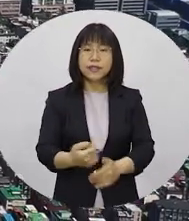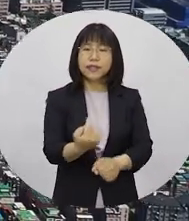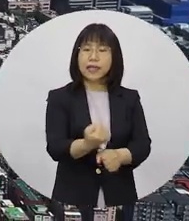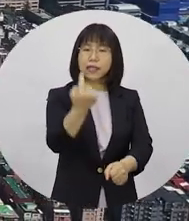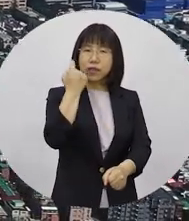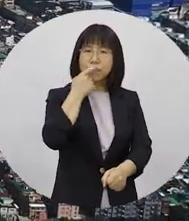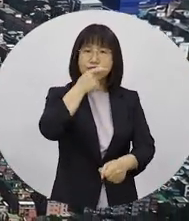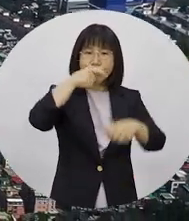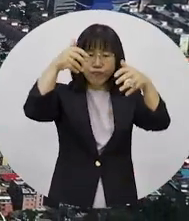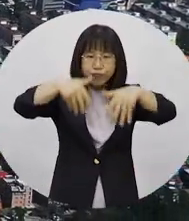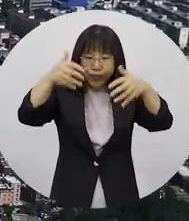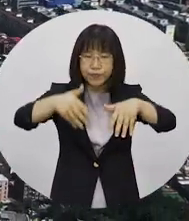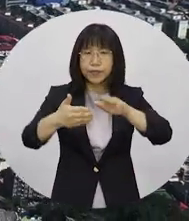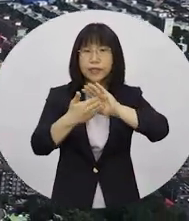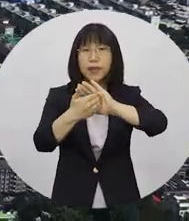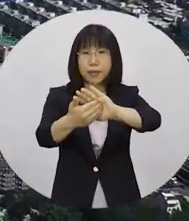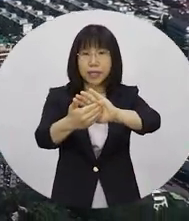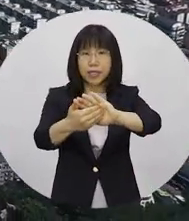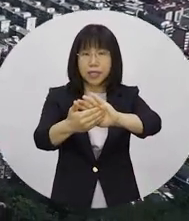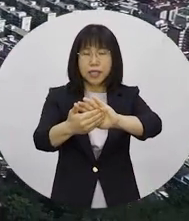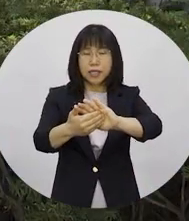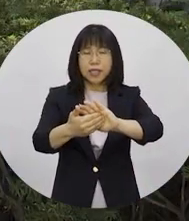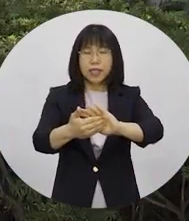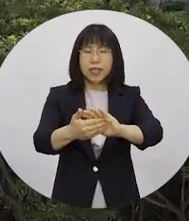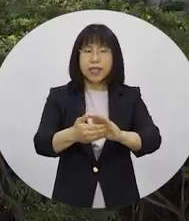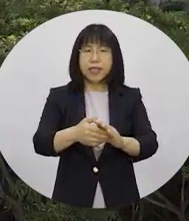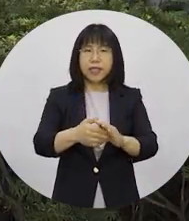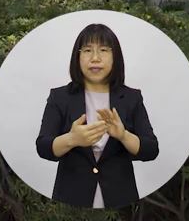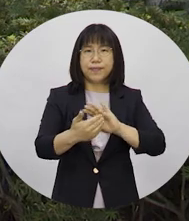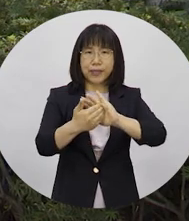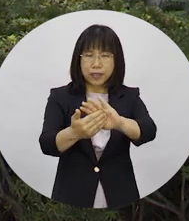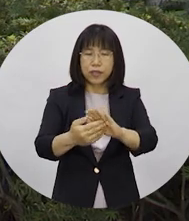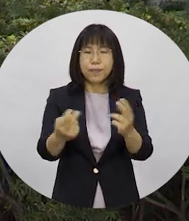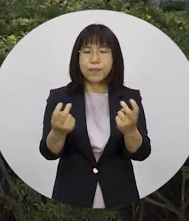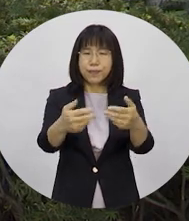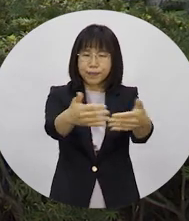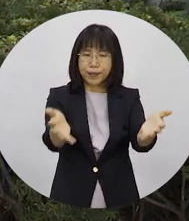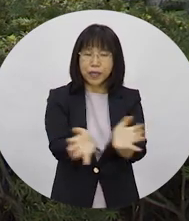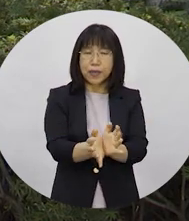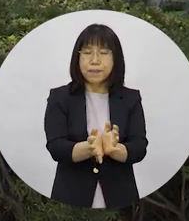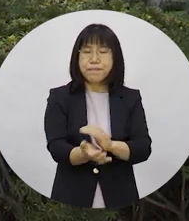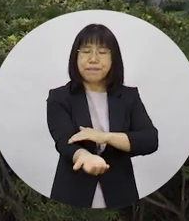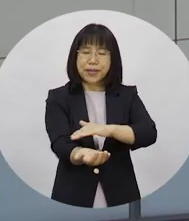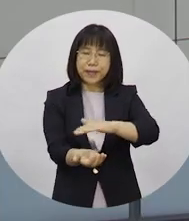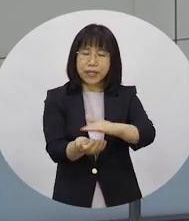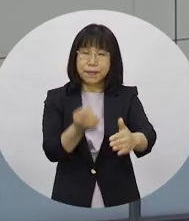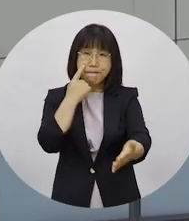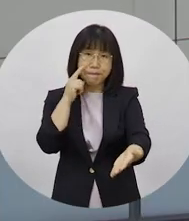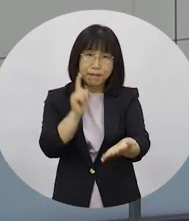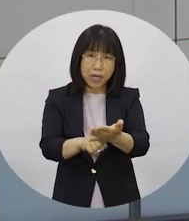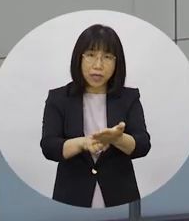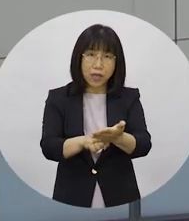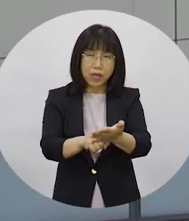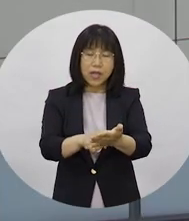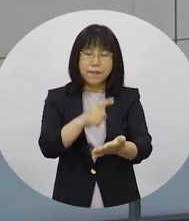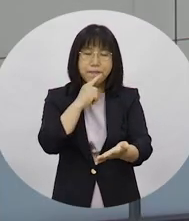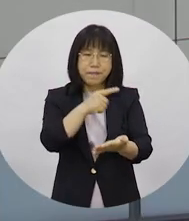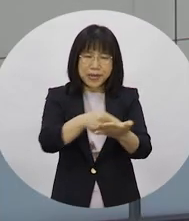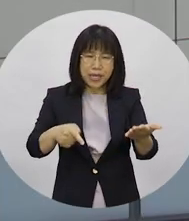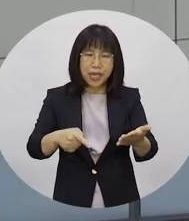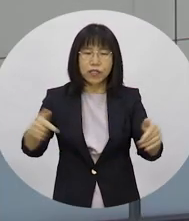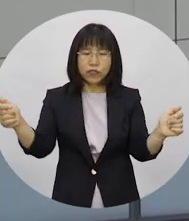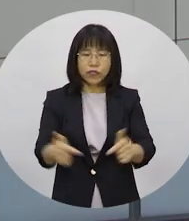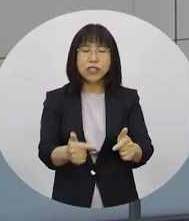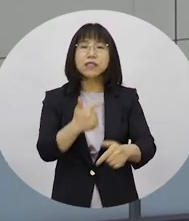지난해 우기 대비 공동주택 안전점검을 통해 26권 의 위험요인을 사전에 적 출에 장마철 피해를